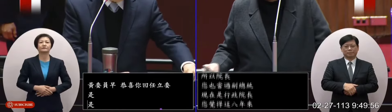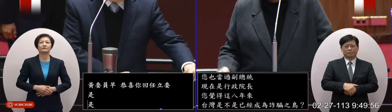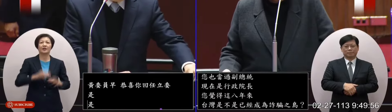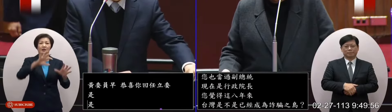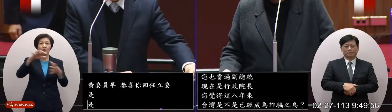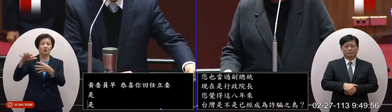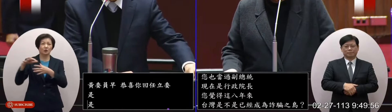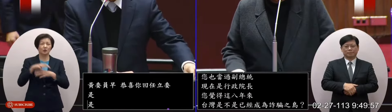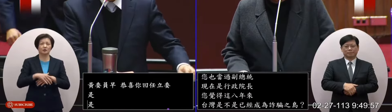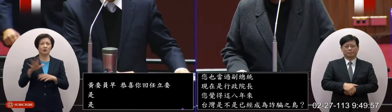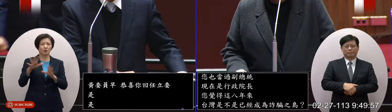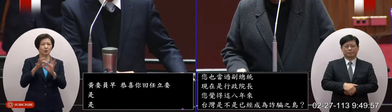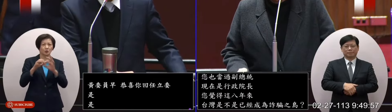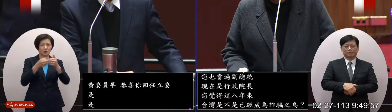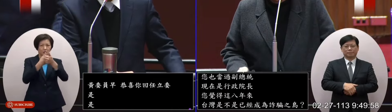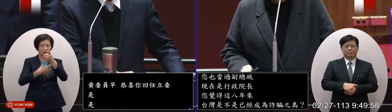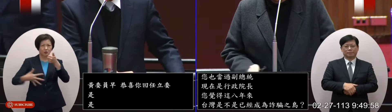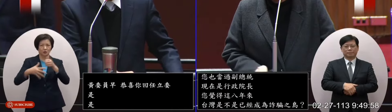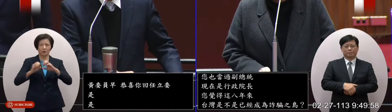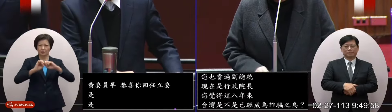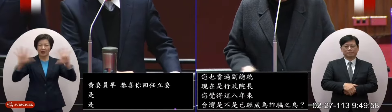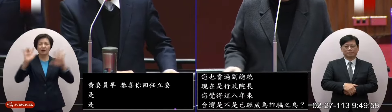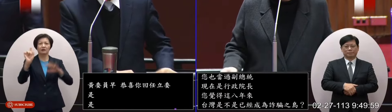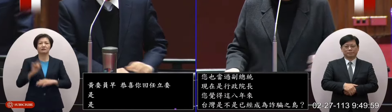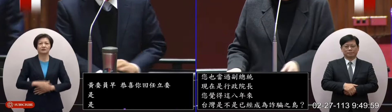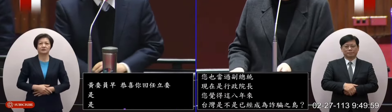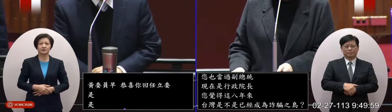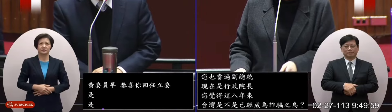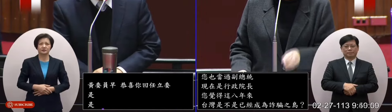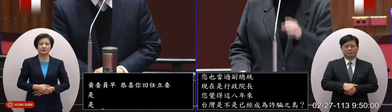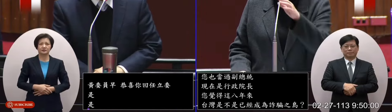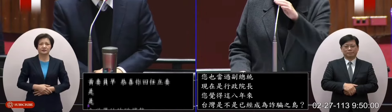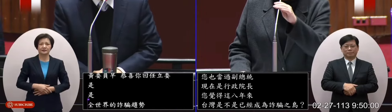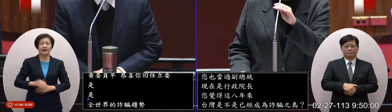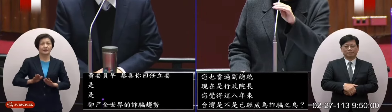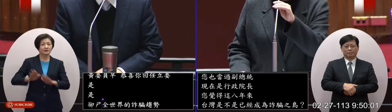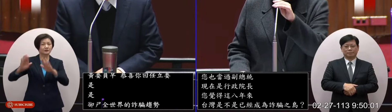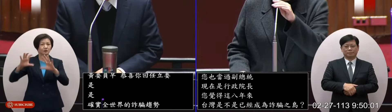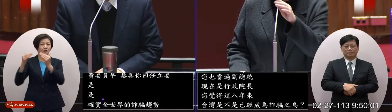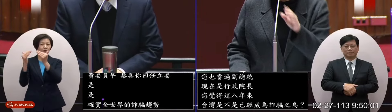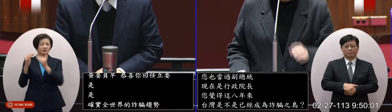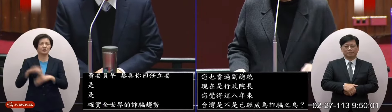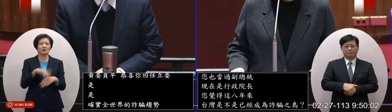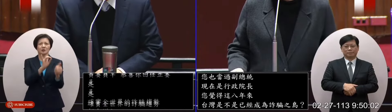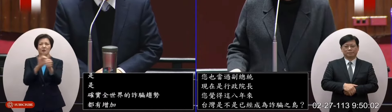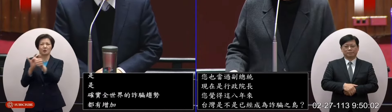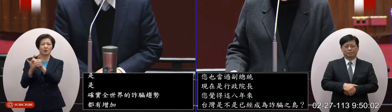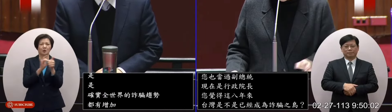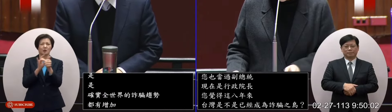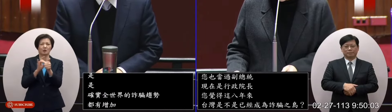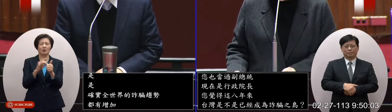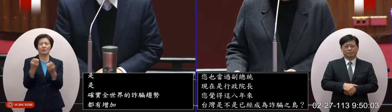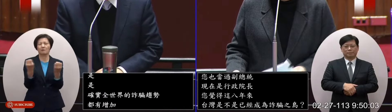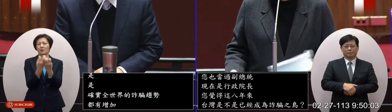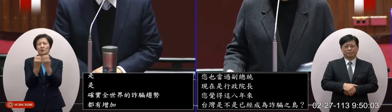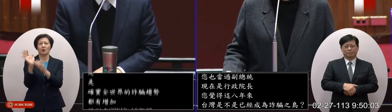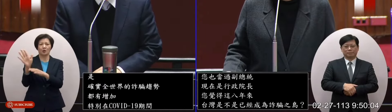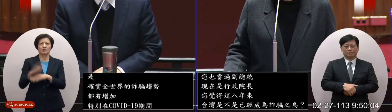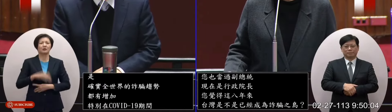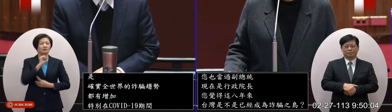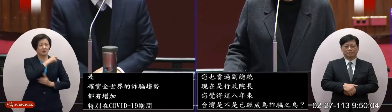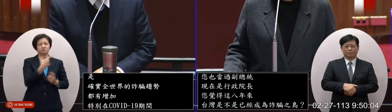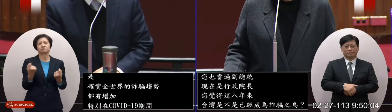际相关的组织的这个发布呢，在已开发国家当中都受到诈骗的困扰啊，台湾也